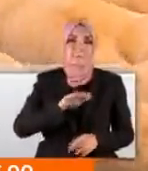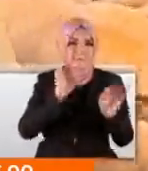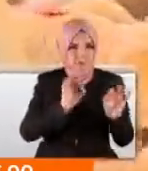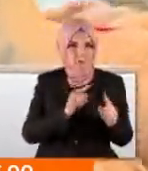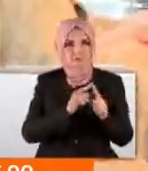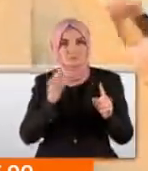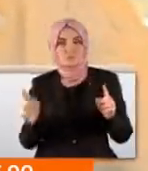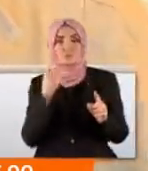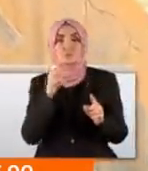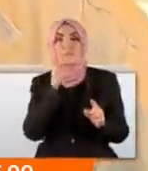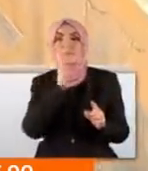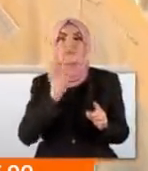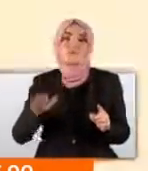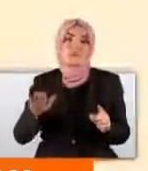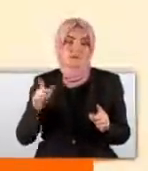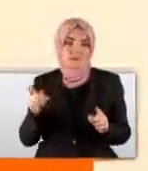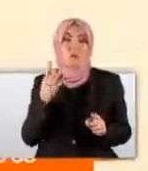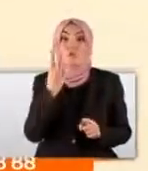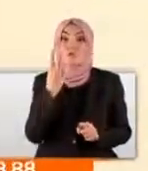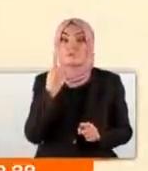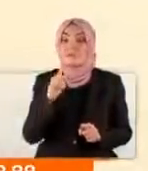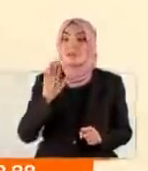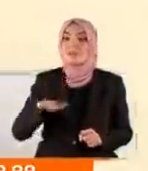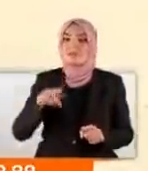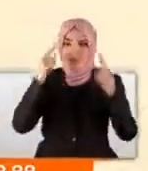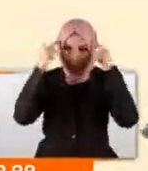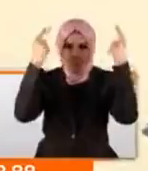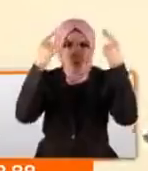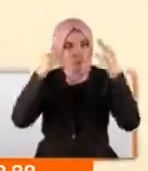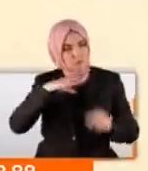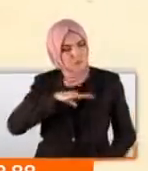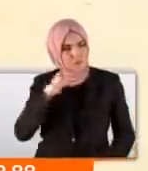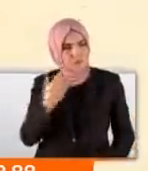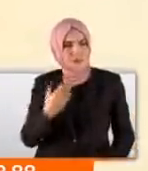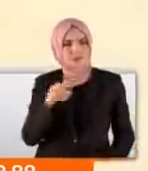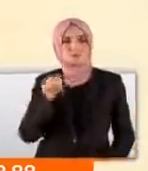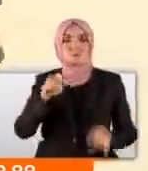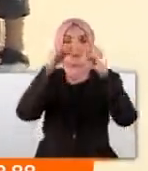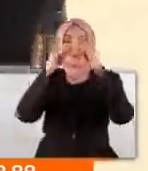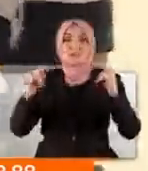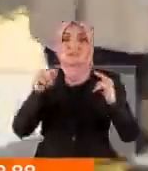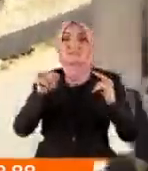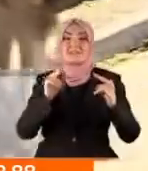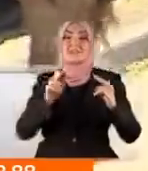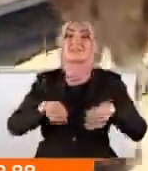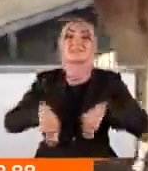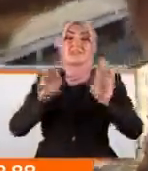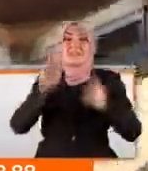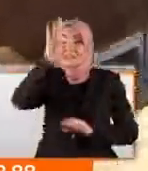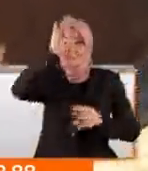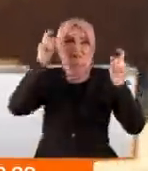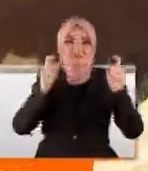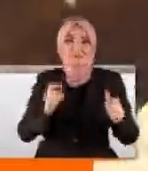3500'e kadar gidiyor. 4000 liralık da koç var. Size bu çadırın değil İstanbul'un en büyük büyükbaş hayvanını göstereceğim.